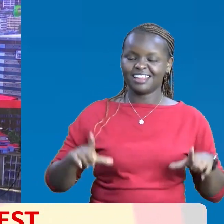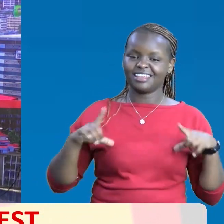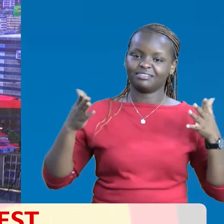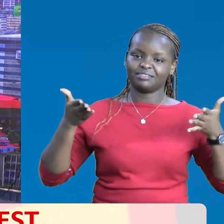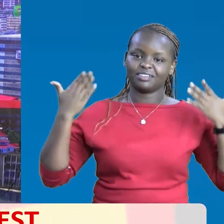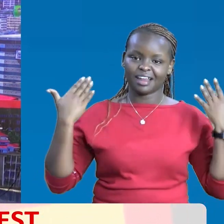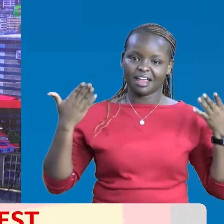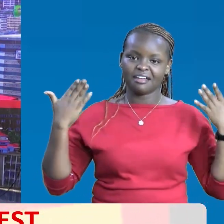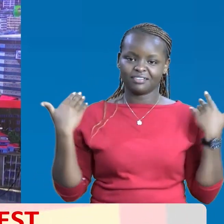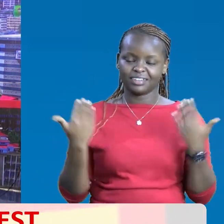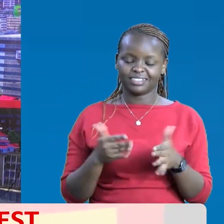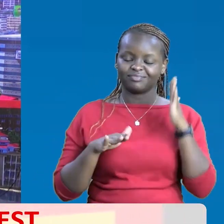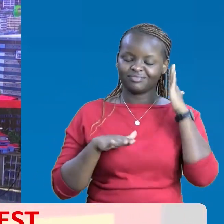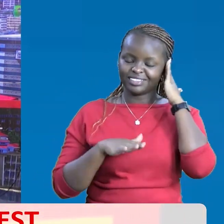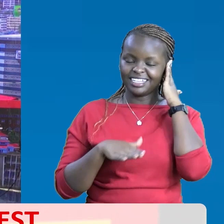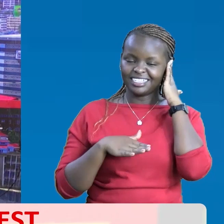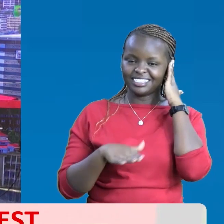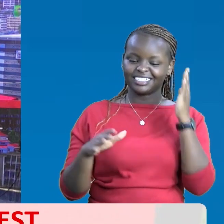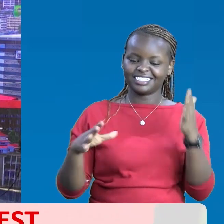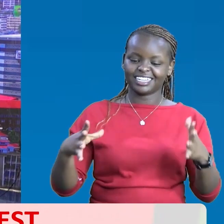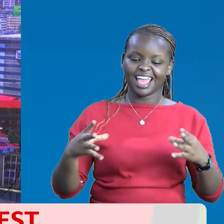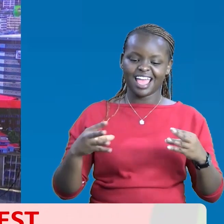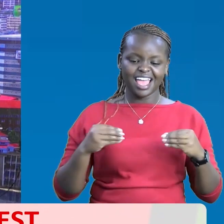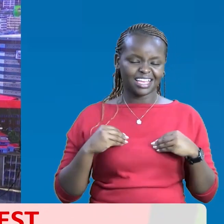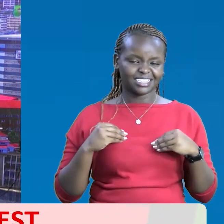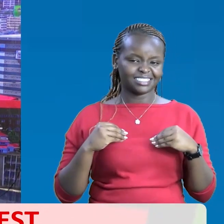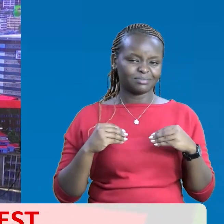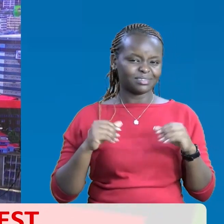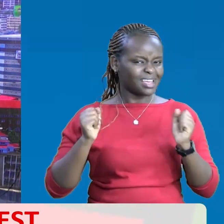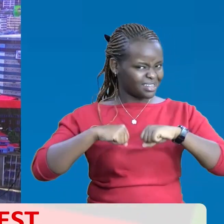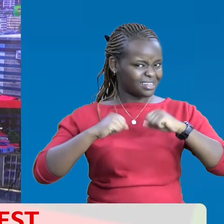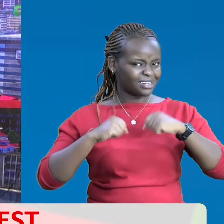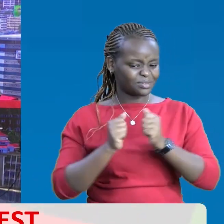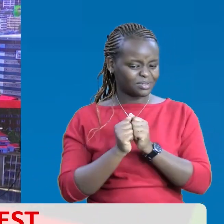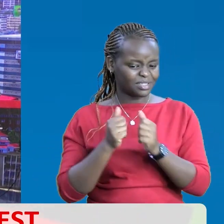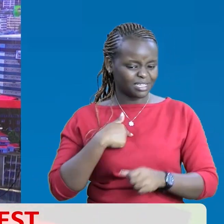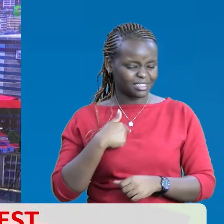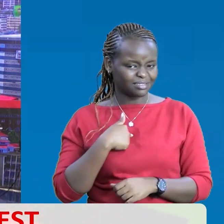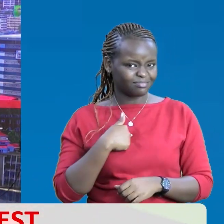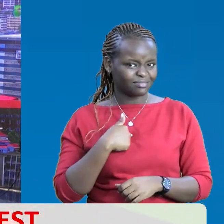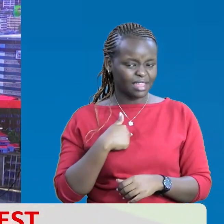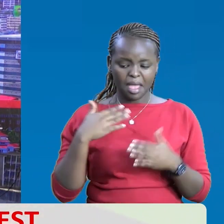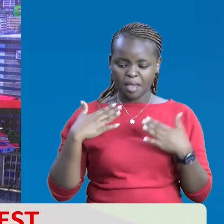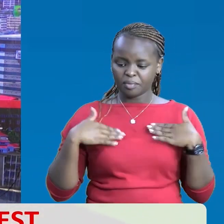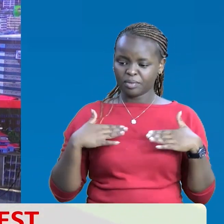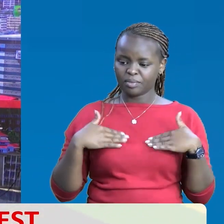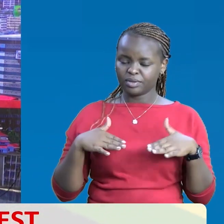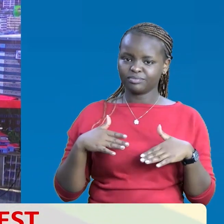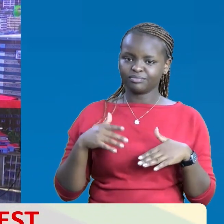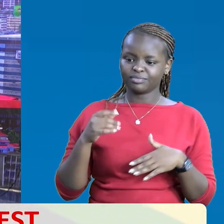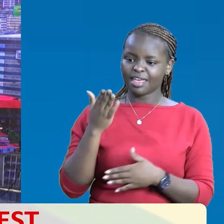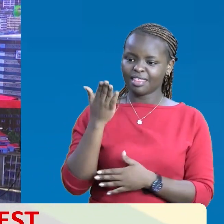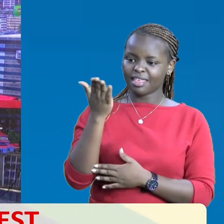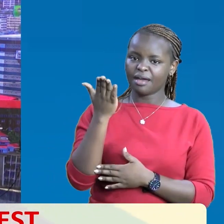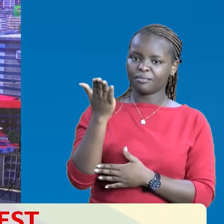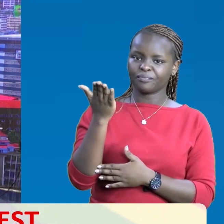agree. Ndio mkubaliana mna ama uko na mimi. Unasema pale hivyo nje Monday msiku tuanze